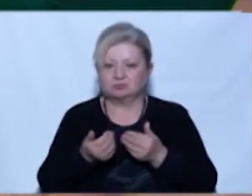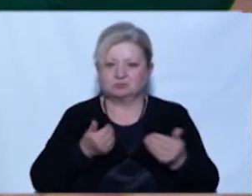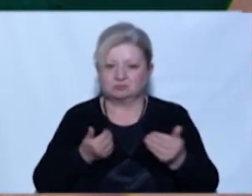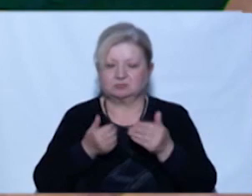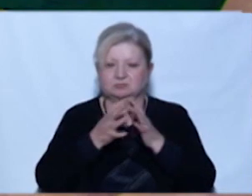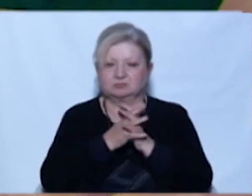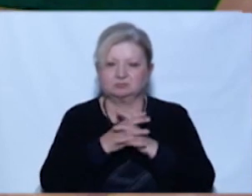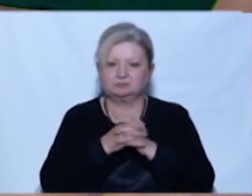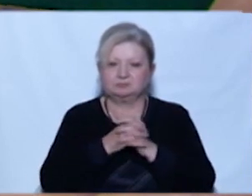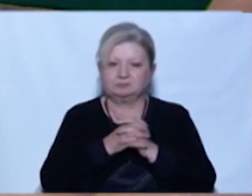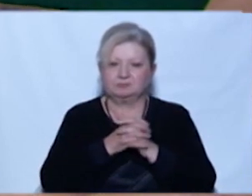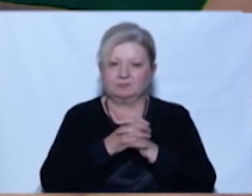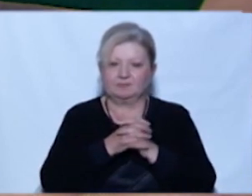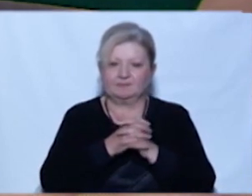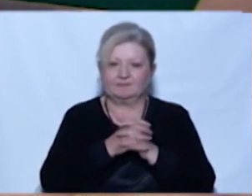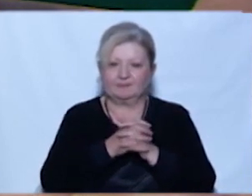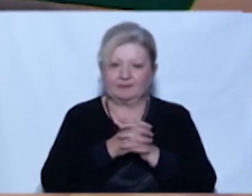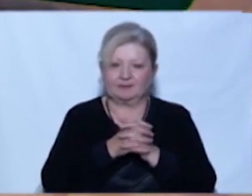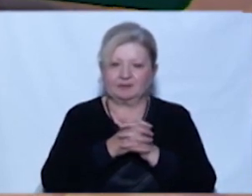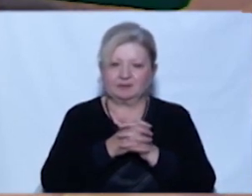აი ასე